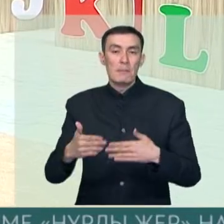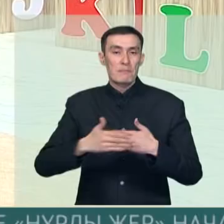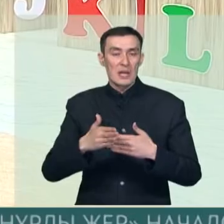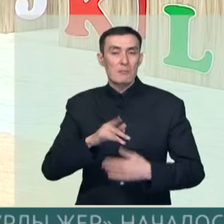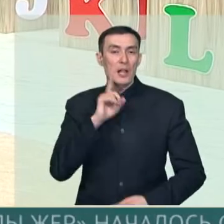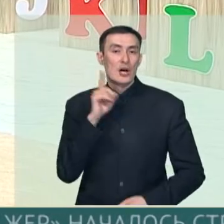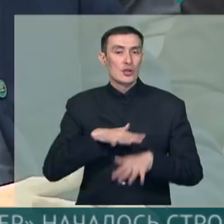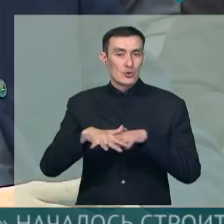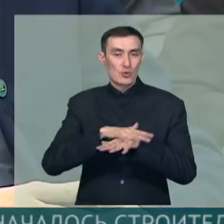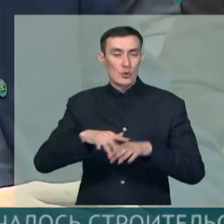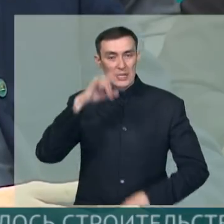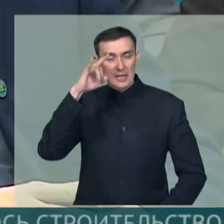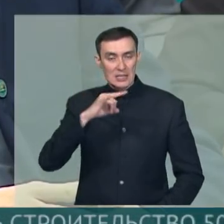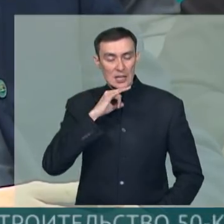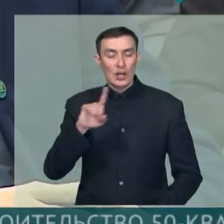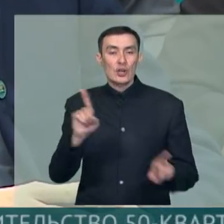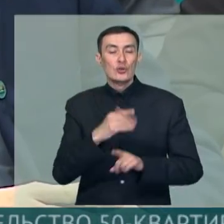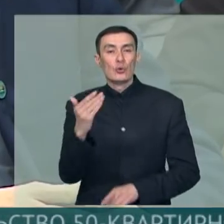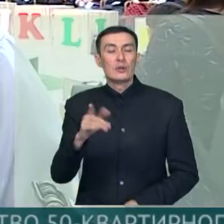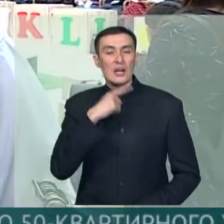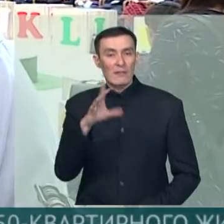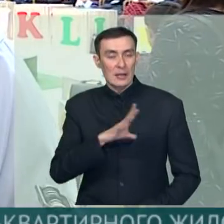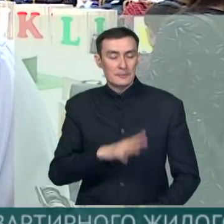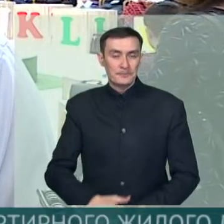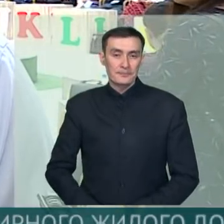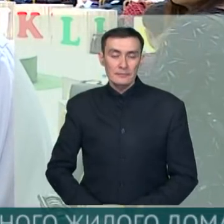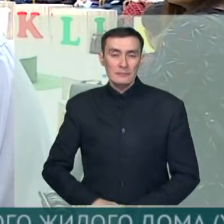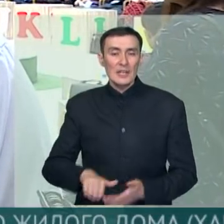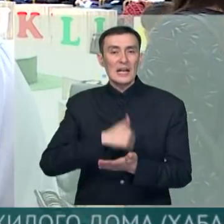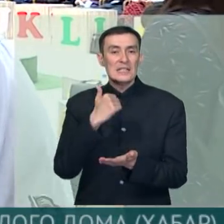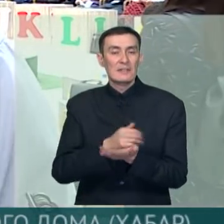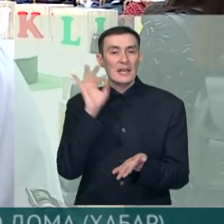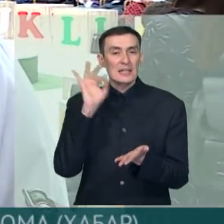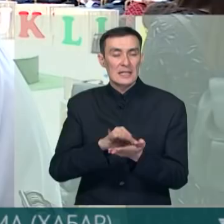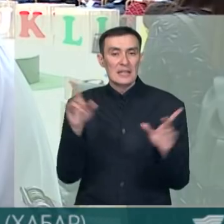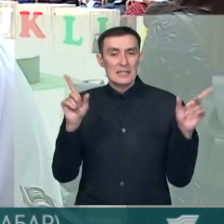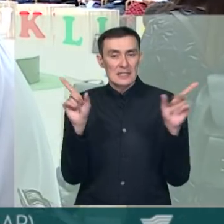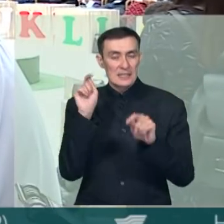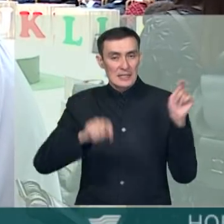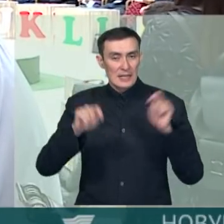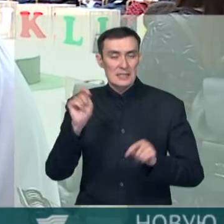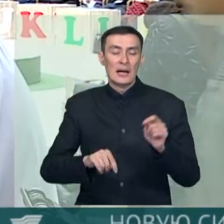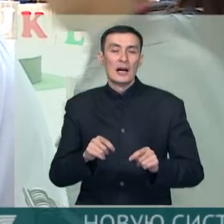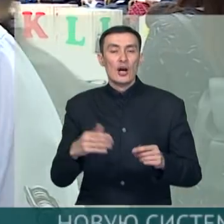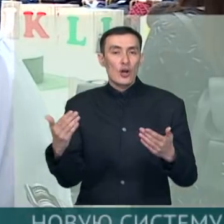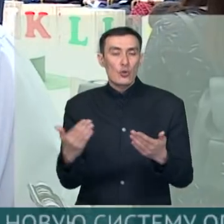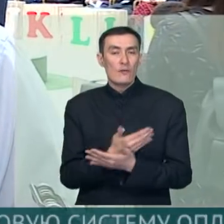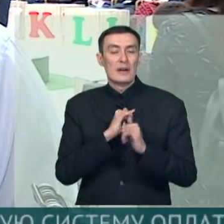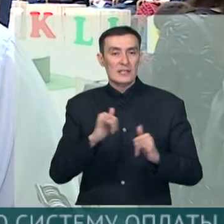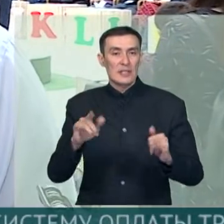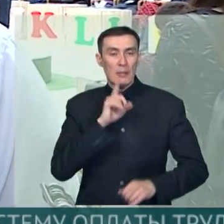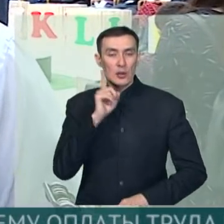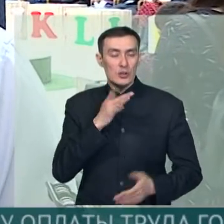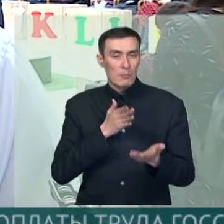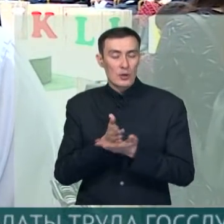перед молодежью страны. И вот что он сказал. Основной целью съезда является перезагрузка молодежной политики. По